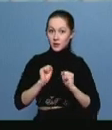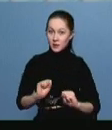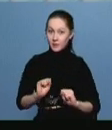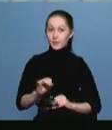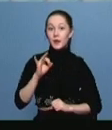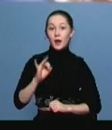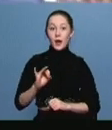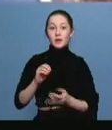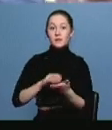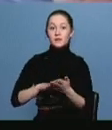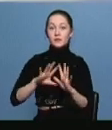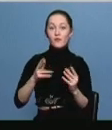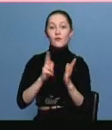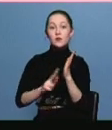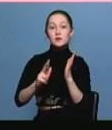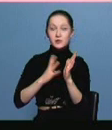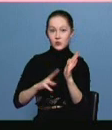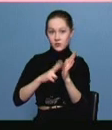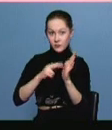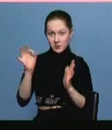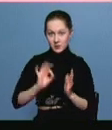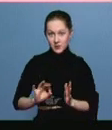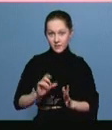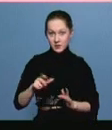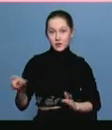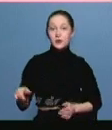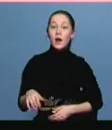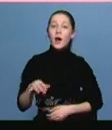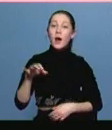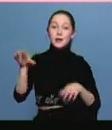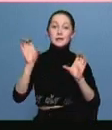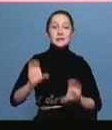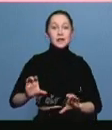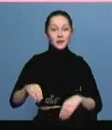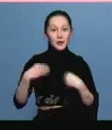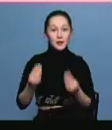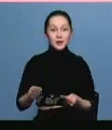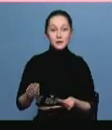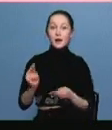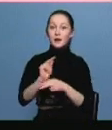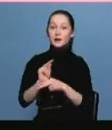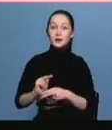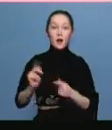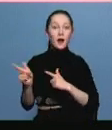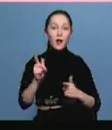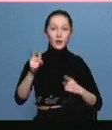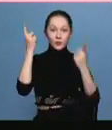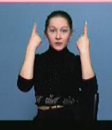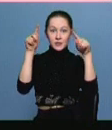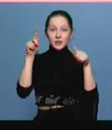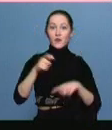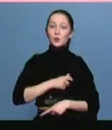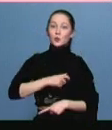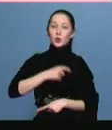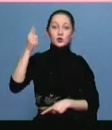вакцинировано 98% населения. А законодатели республики готовят законодательную инициативу. Депутаты считают,